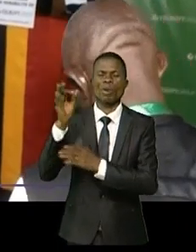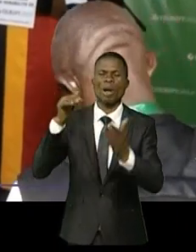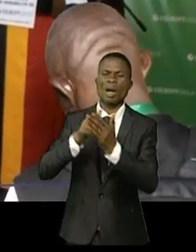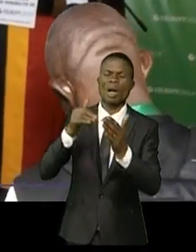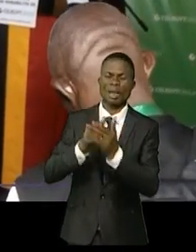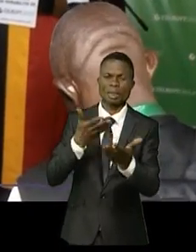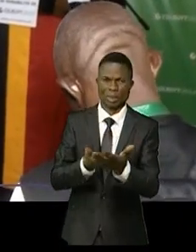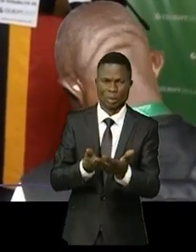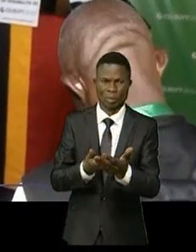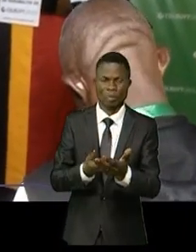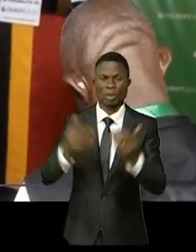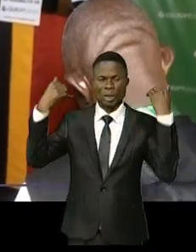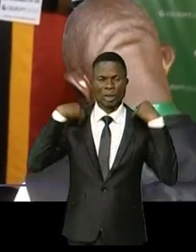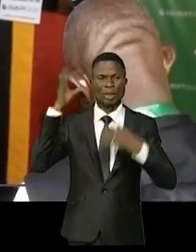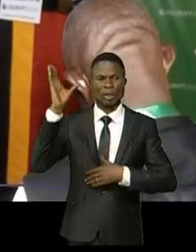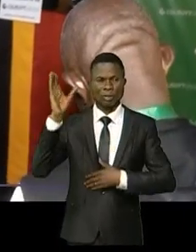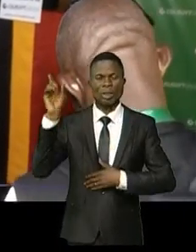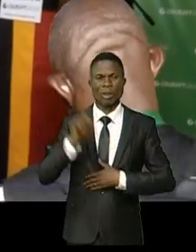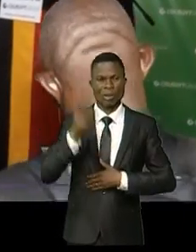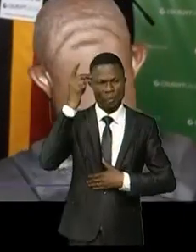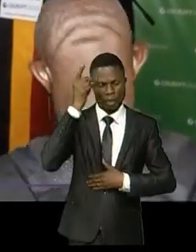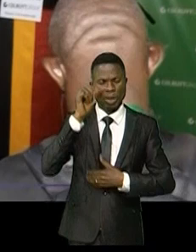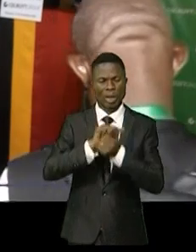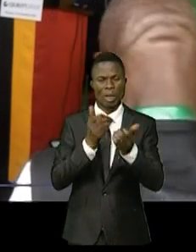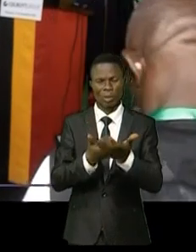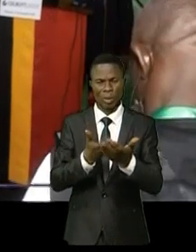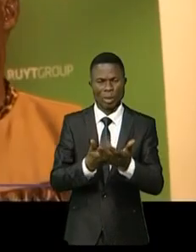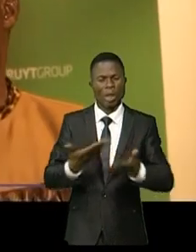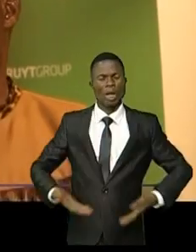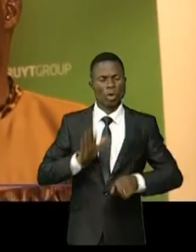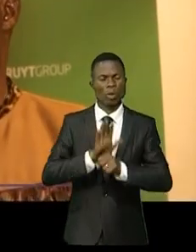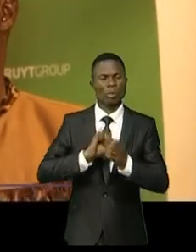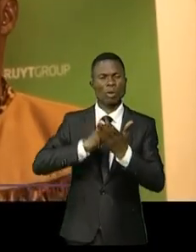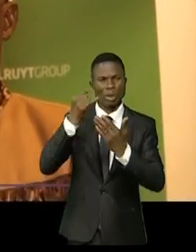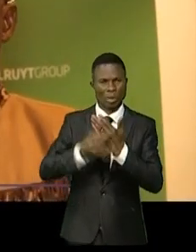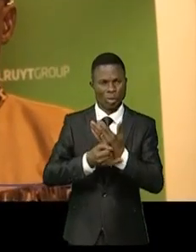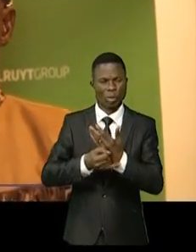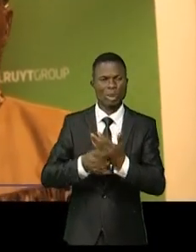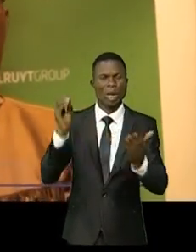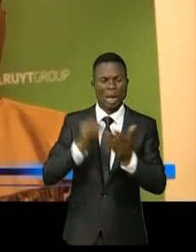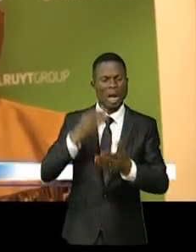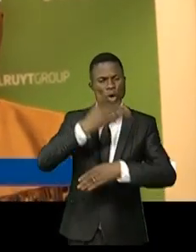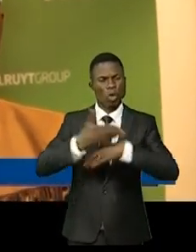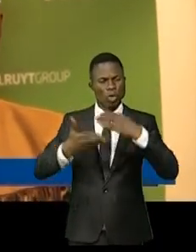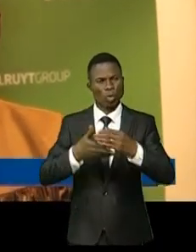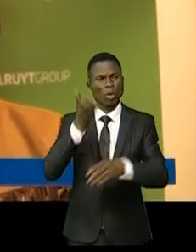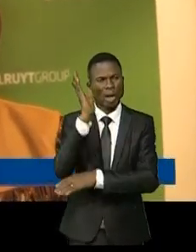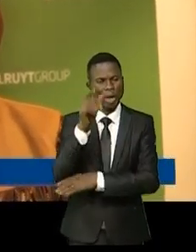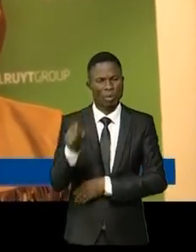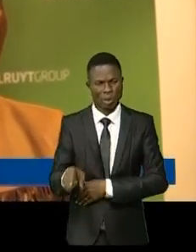fait. Le chef local, venu à Kinshasa pour la circonstance, salue ce projet de reboisement. C'est un projet que j'ai accompagné du